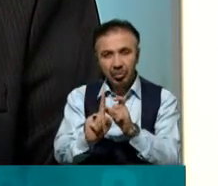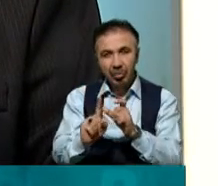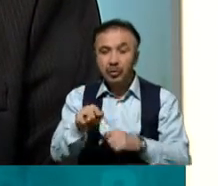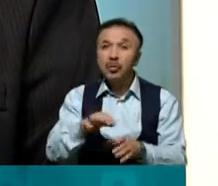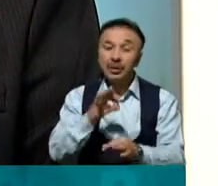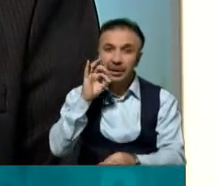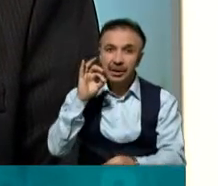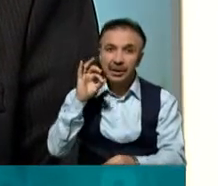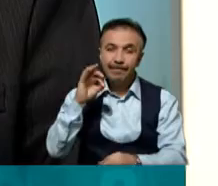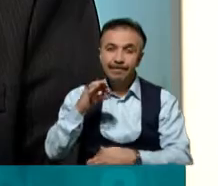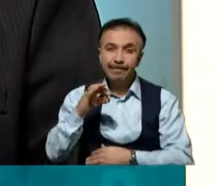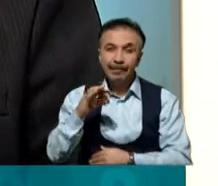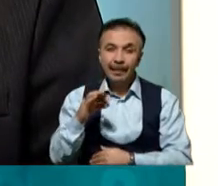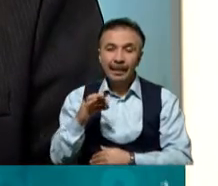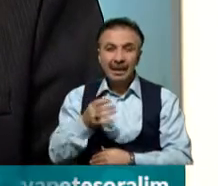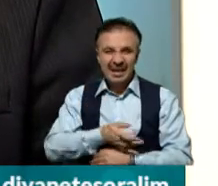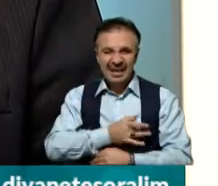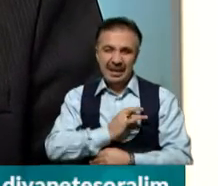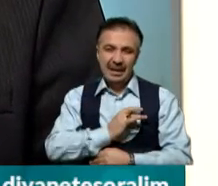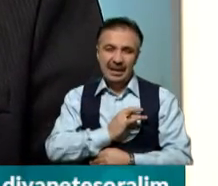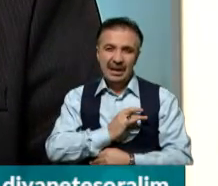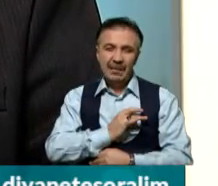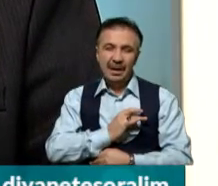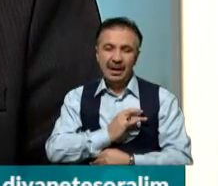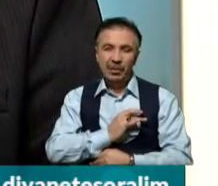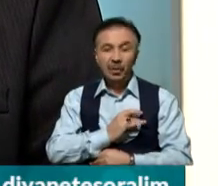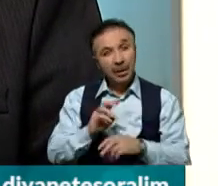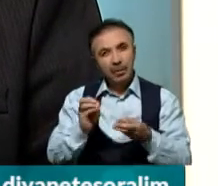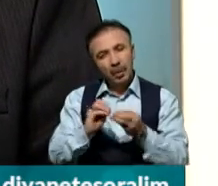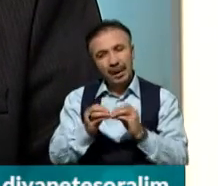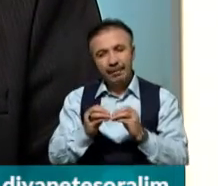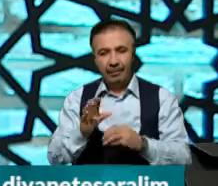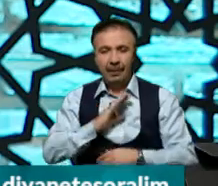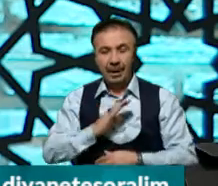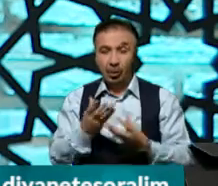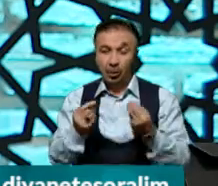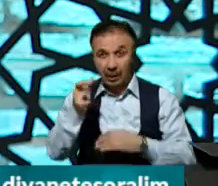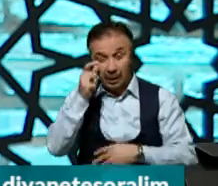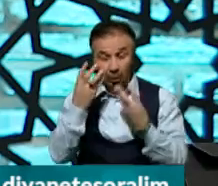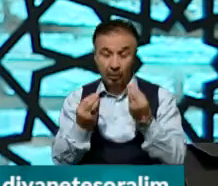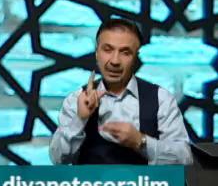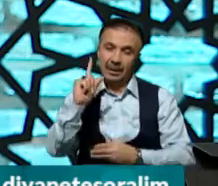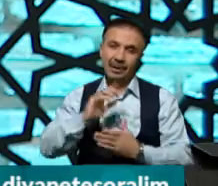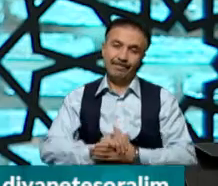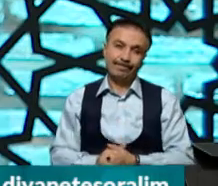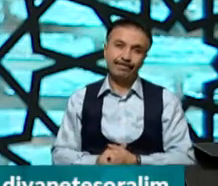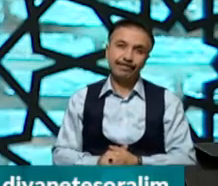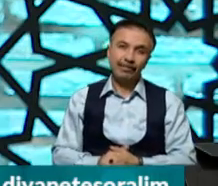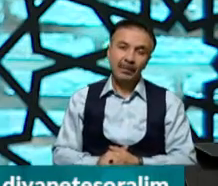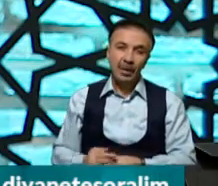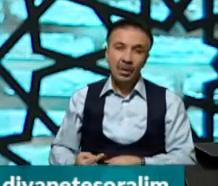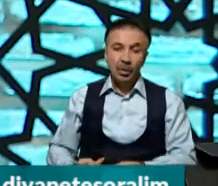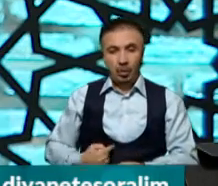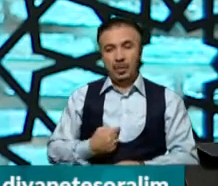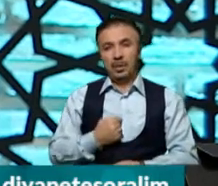kişiyi itikat noktasında da sorunlu hale getirir. Eyvallah. Çok dikkat edilmesi gereken bir mesele. Umarım faydalı